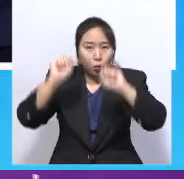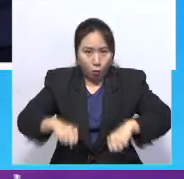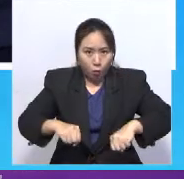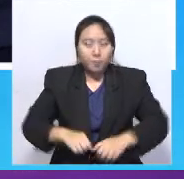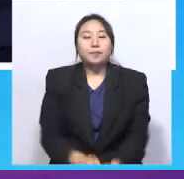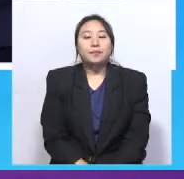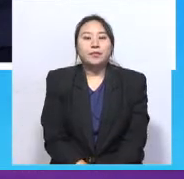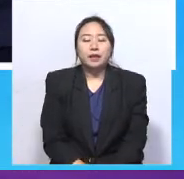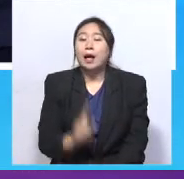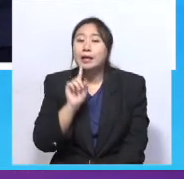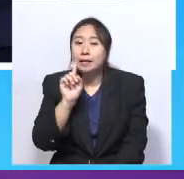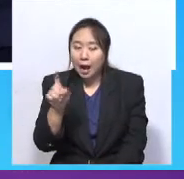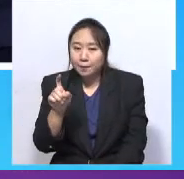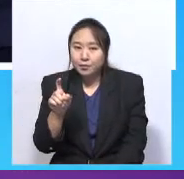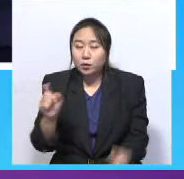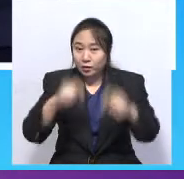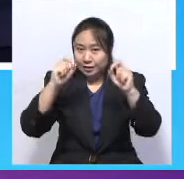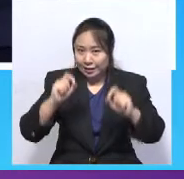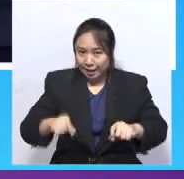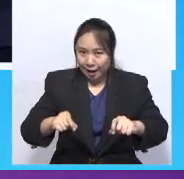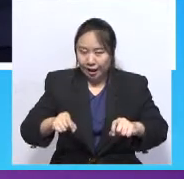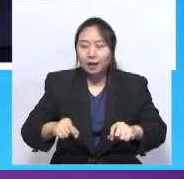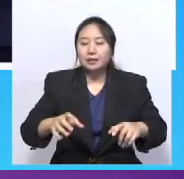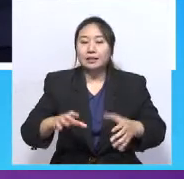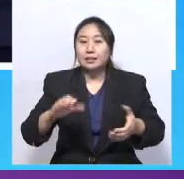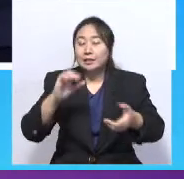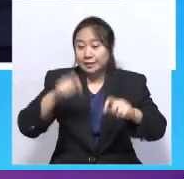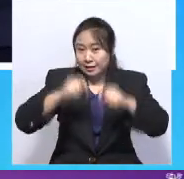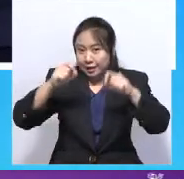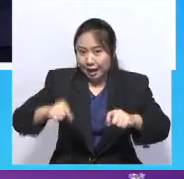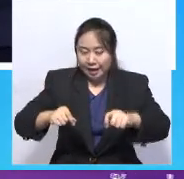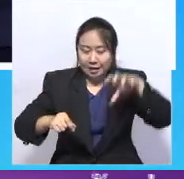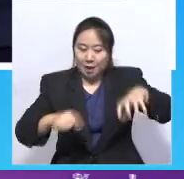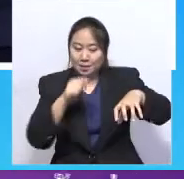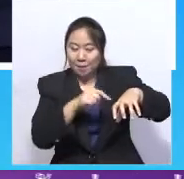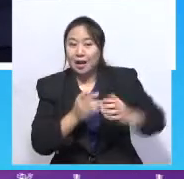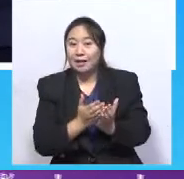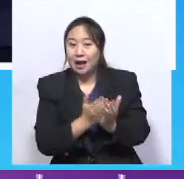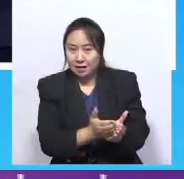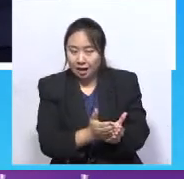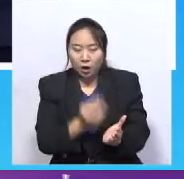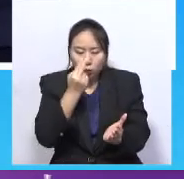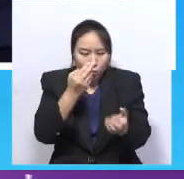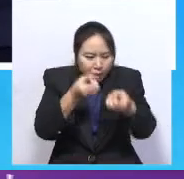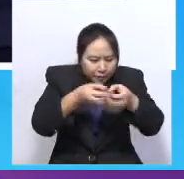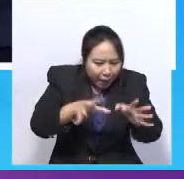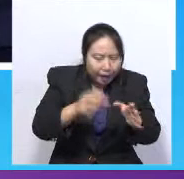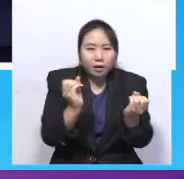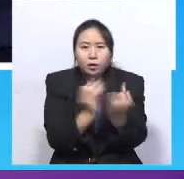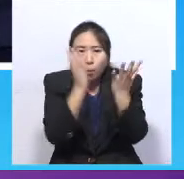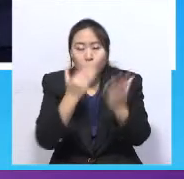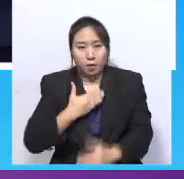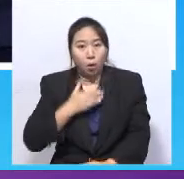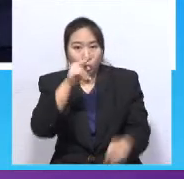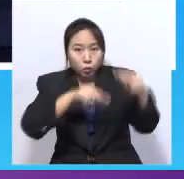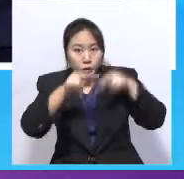านตัวคู่สัญญาที่ทำไว้กับทางการท่าเรือนะครับที่ทำลักษณะแล้วก็มีความเสียหายเนี่ยเราได้มีการตรวจสอบ